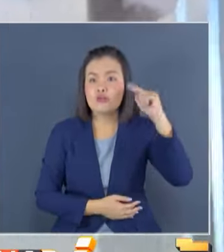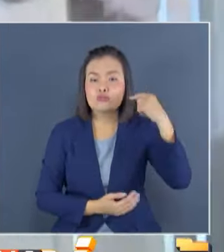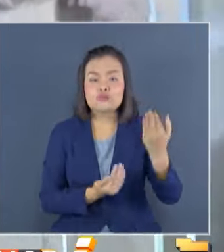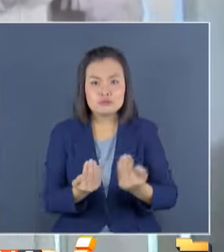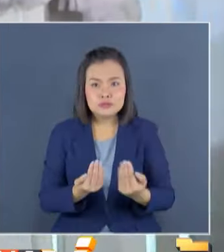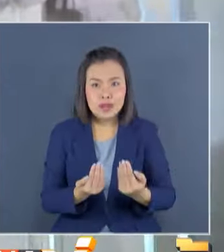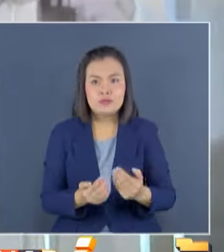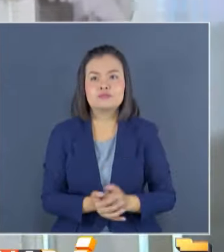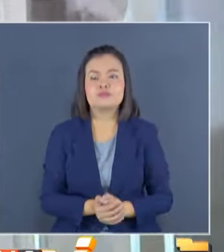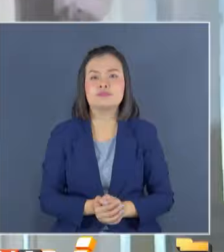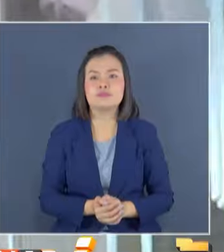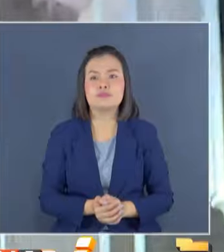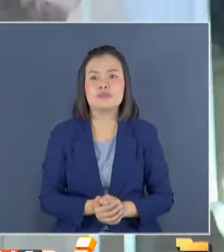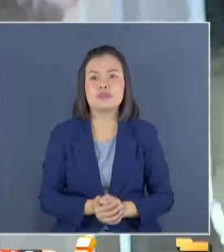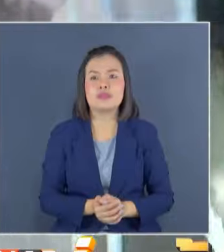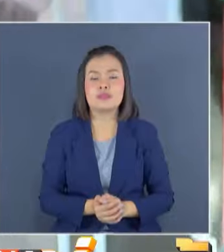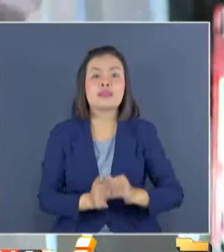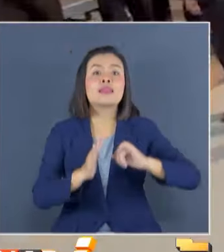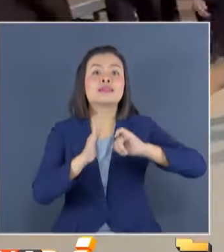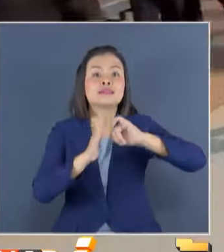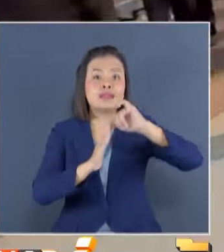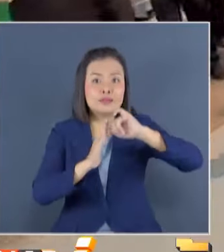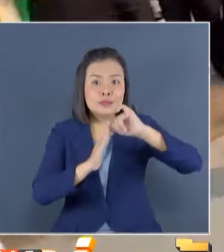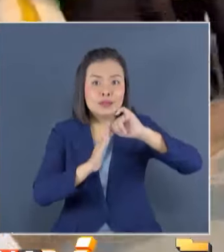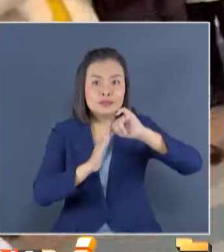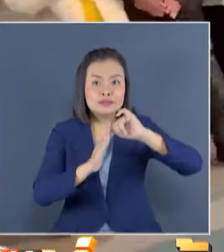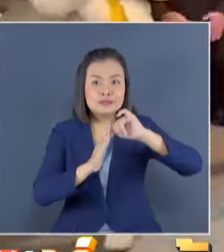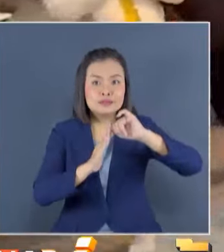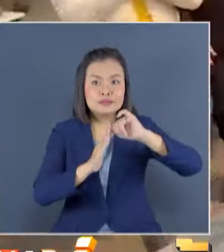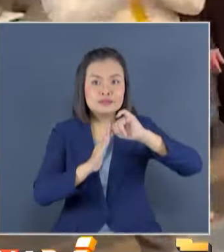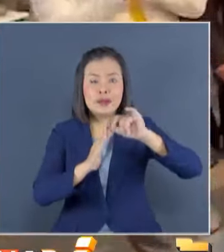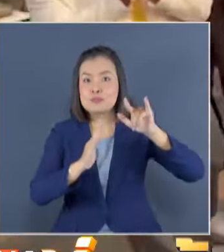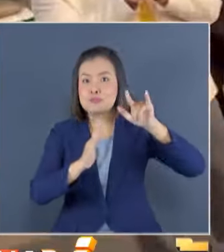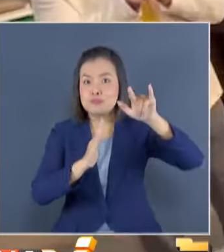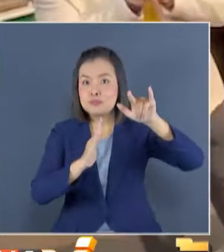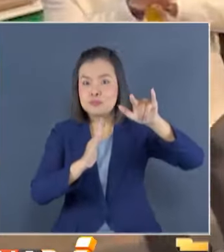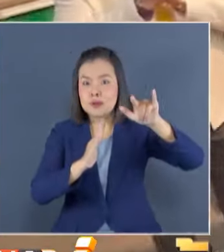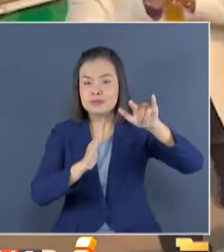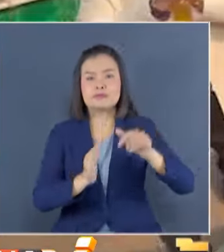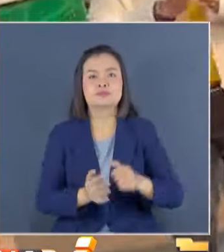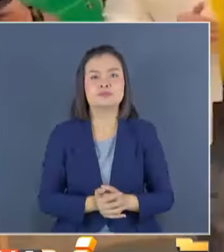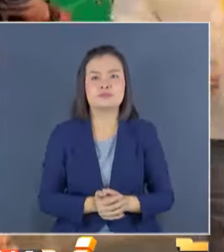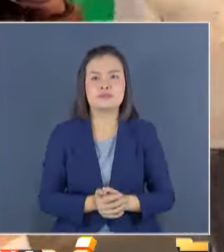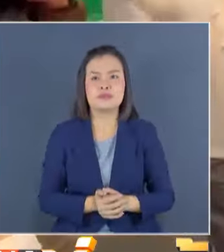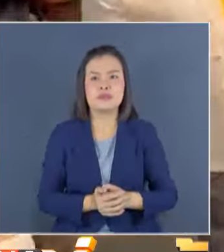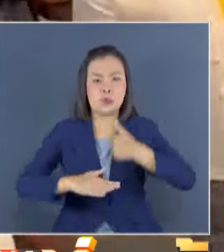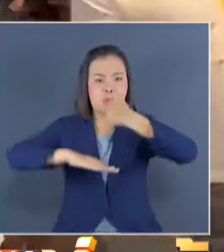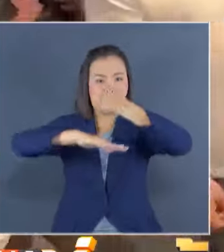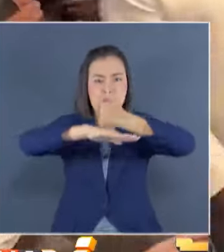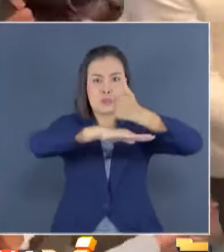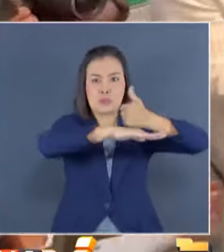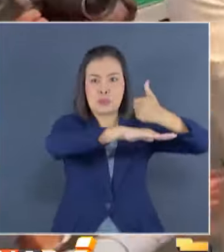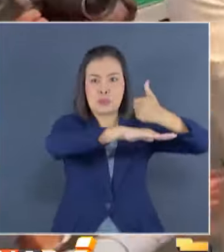อกทีนี้เราไปที่เชียงใหม่ครับคุณผู้ชมฮะเมื่อไปถึงที่ท่าอากาศยานเชียงใหม่แน่นอนฮะมีผู้หลักผู้ใหญ่มารับนะฮะรวมทั้งนี่แน่น